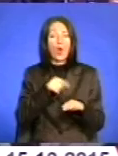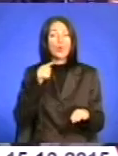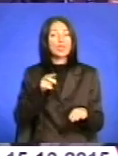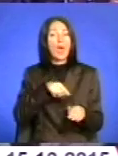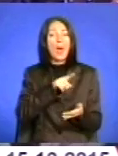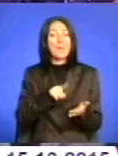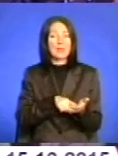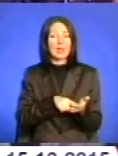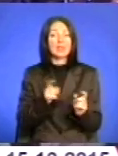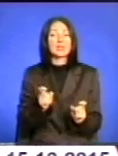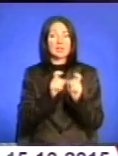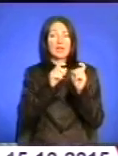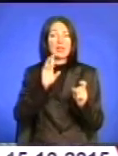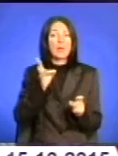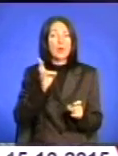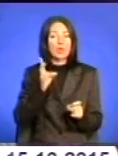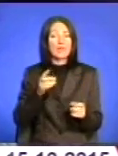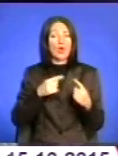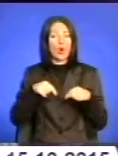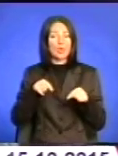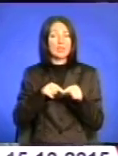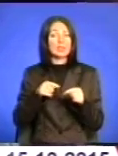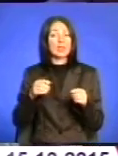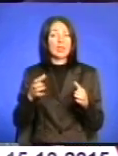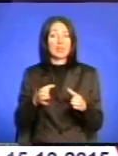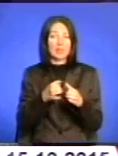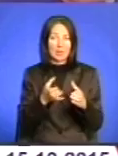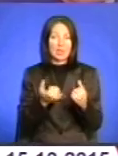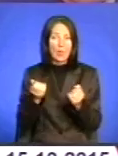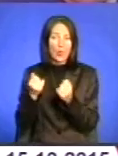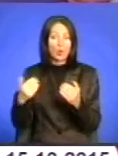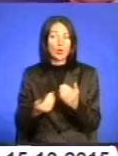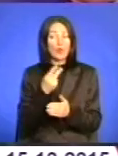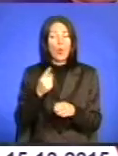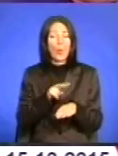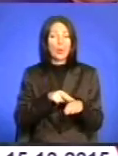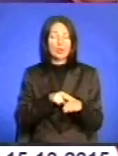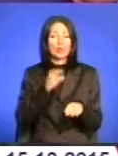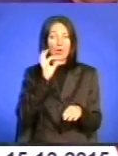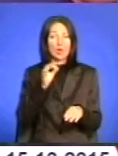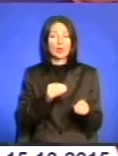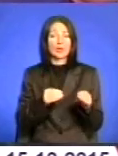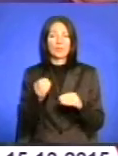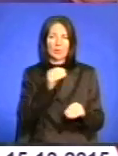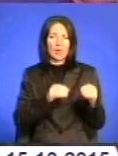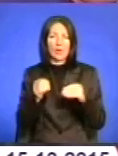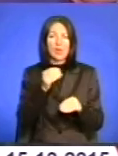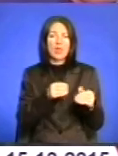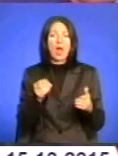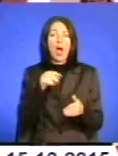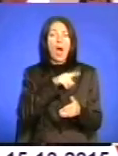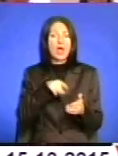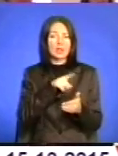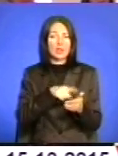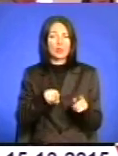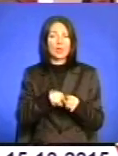про скандал в Миколаєві, організатори набору в нову поліцію вкотре переконують, що підтасовувати анкети та проводити у нове відомство